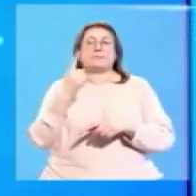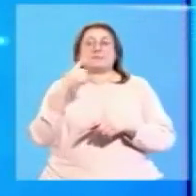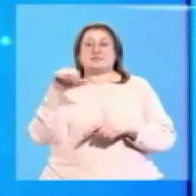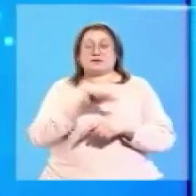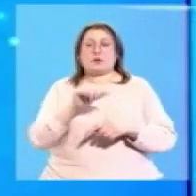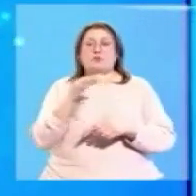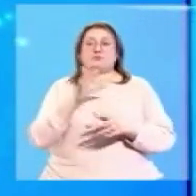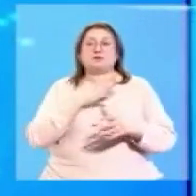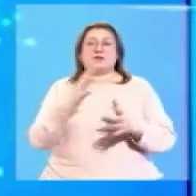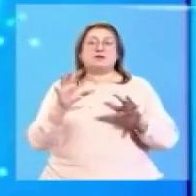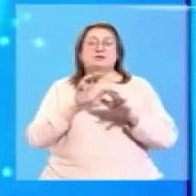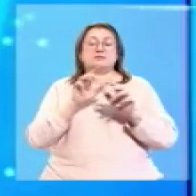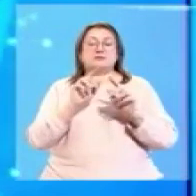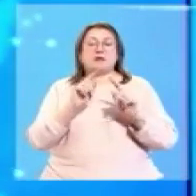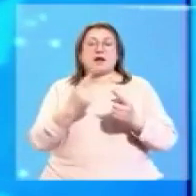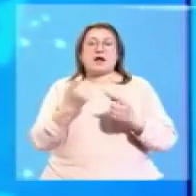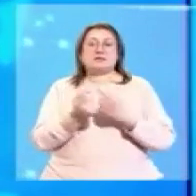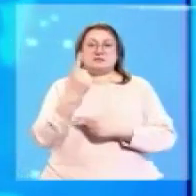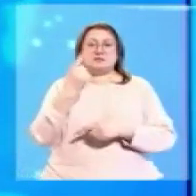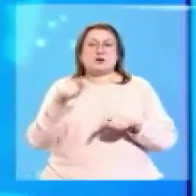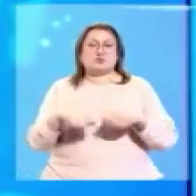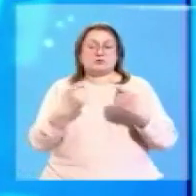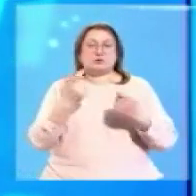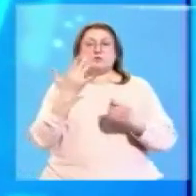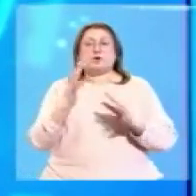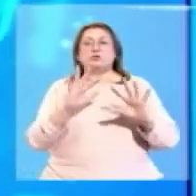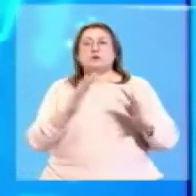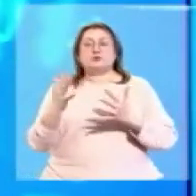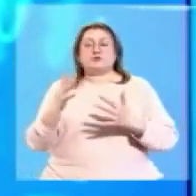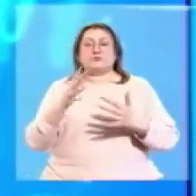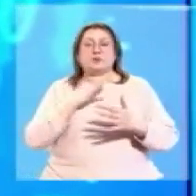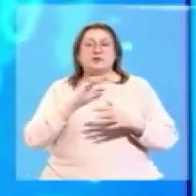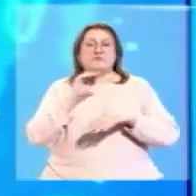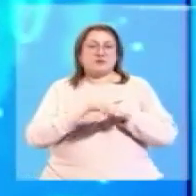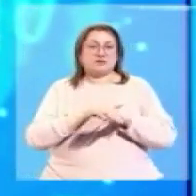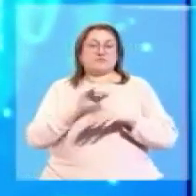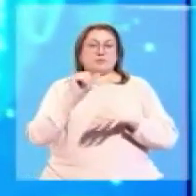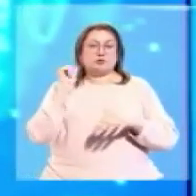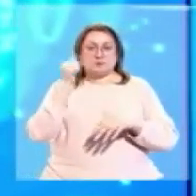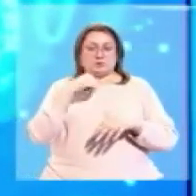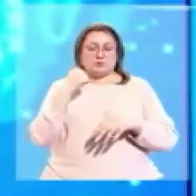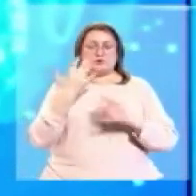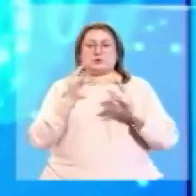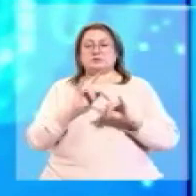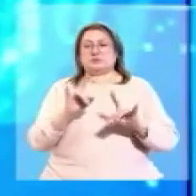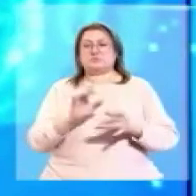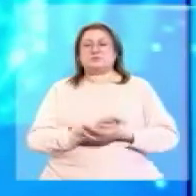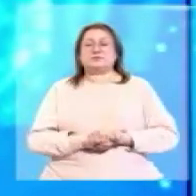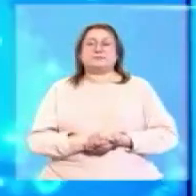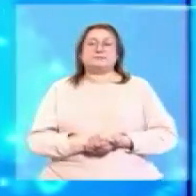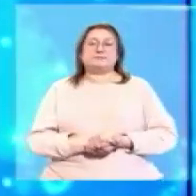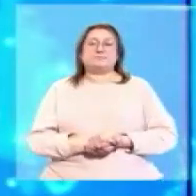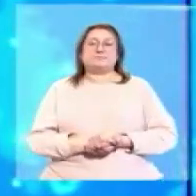января в области было выявлено 11 нарушений. О том, сколько случаев браконьерства было зафиксировано в прошлом году, расскажут мои